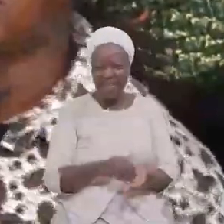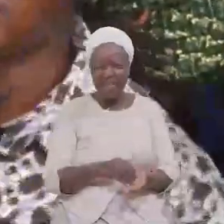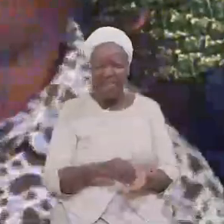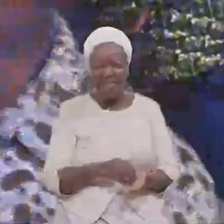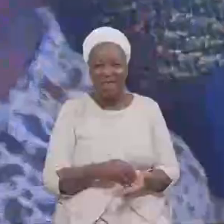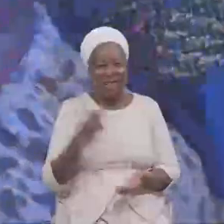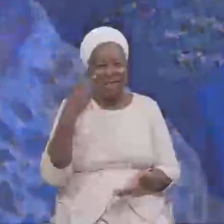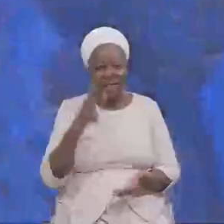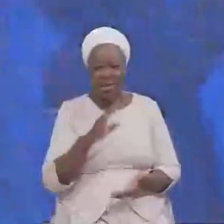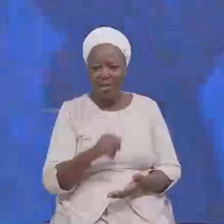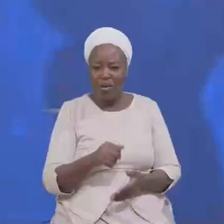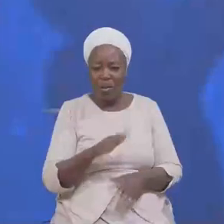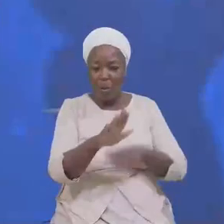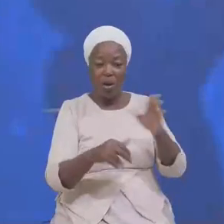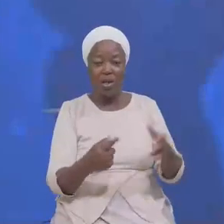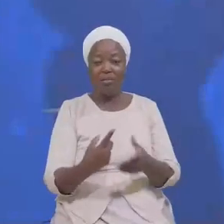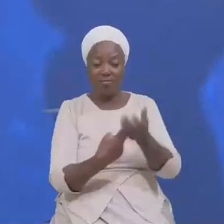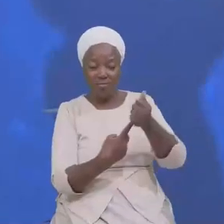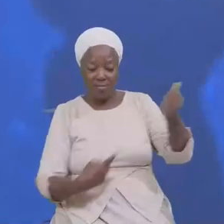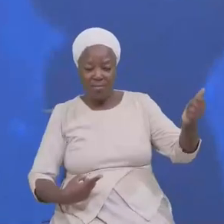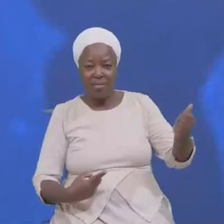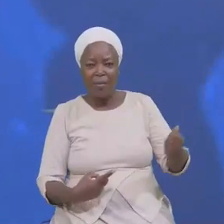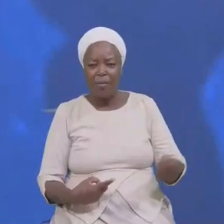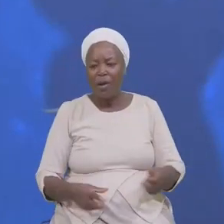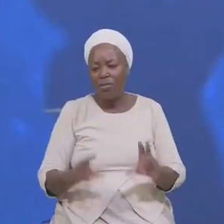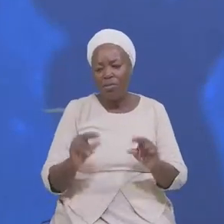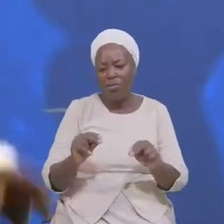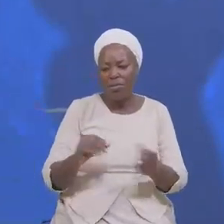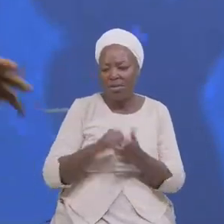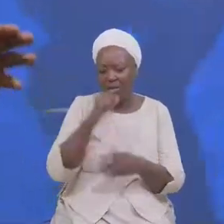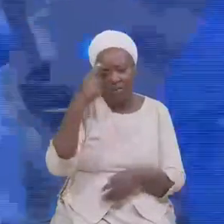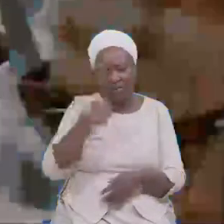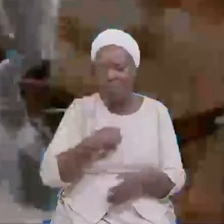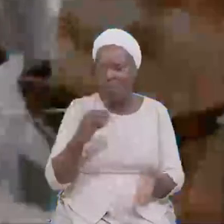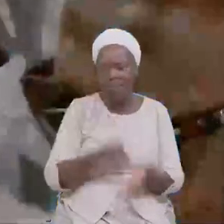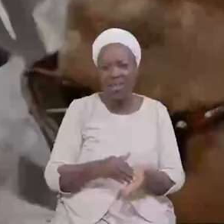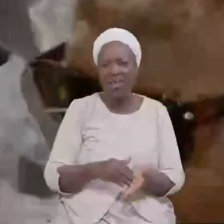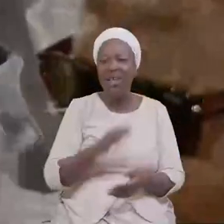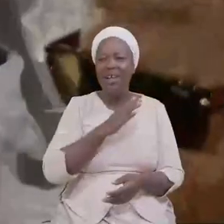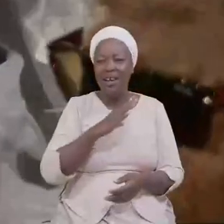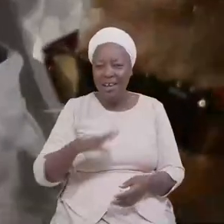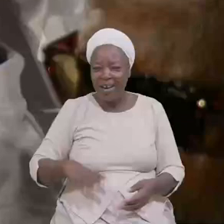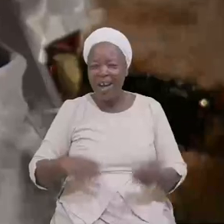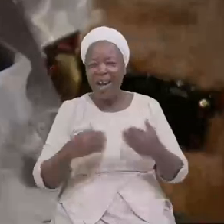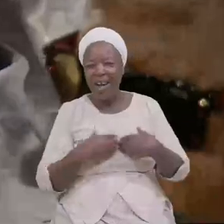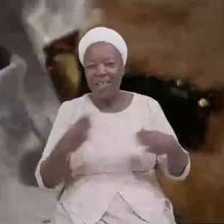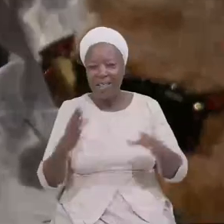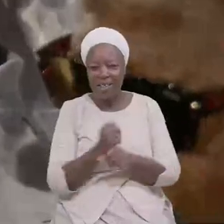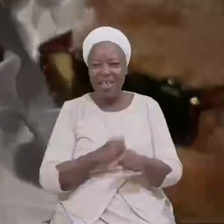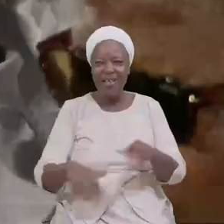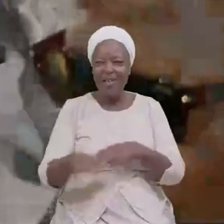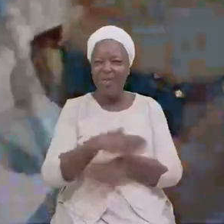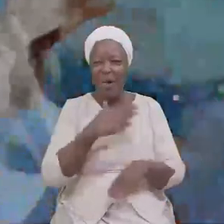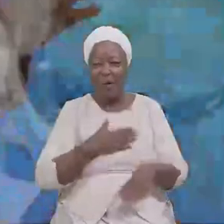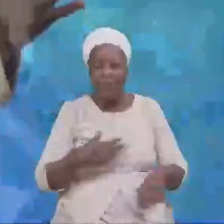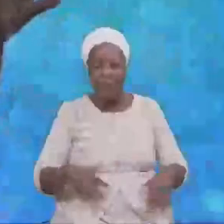Regarde ta béquille, ta canne là, ce n'est plus ma canne. Christ a pris contrôle